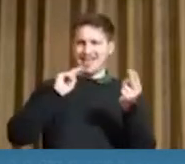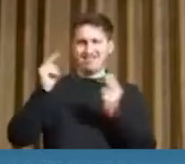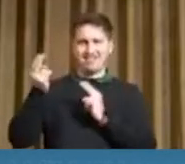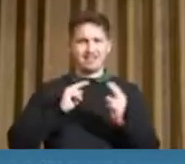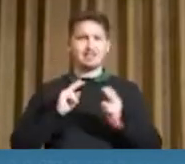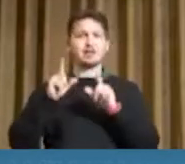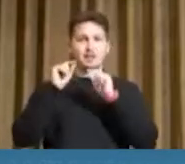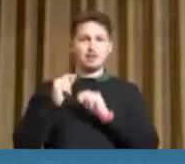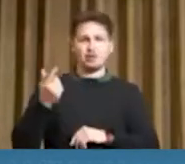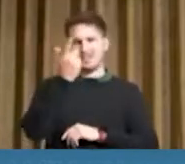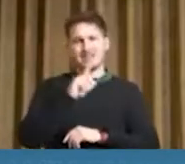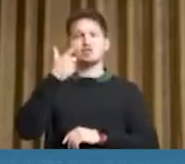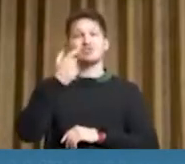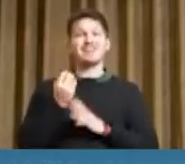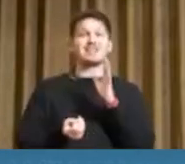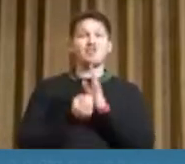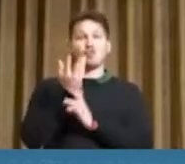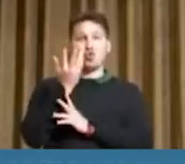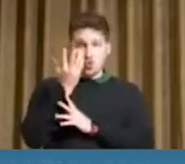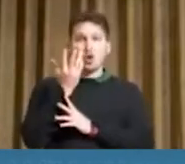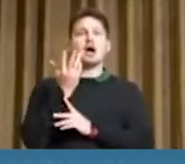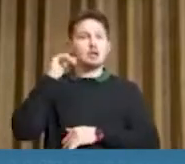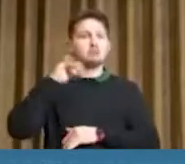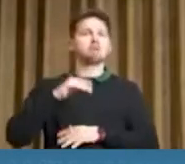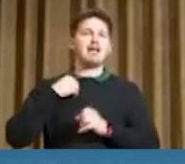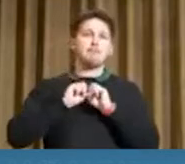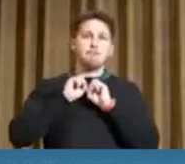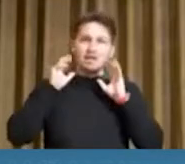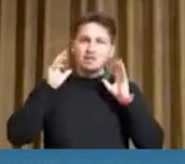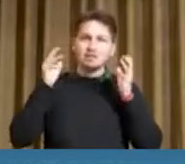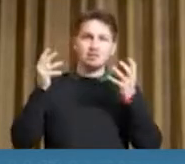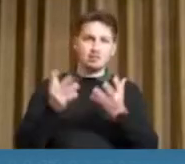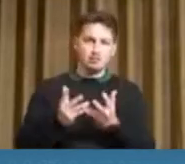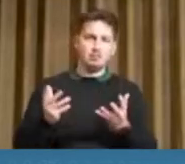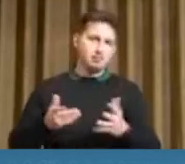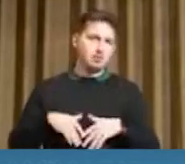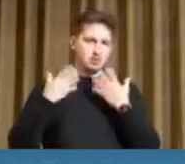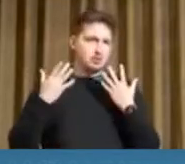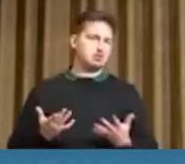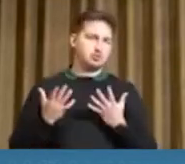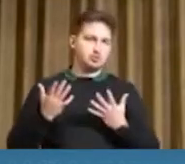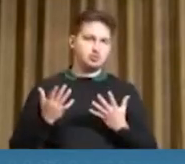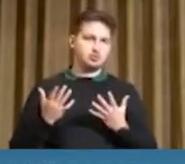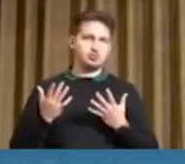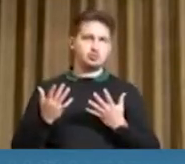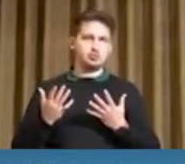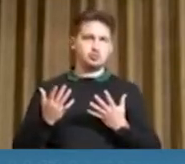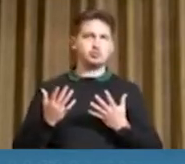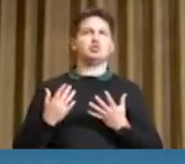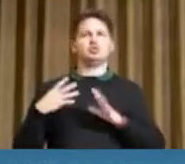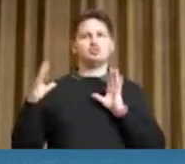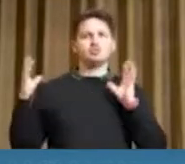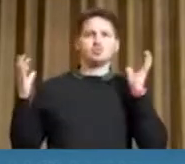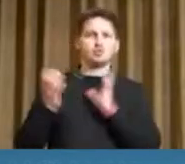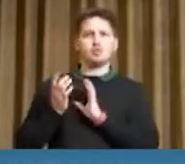Frühjahr 20 losging, haben wir uns relativ frühzeitig im Wissenschaftsrat der DGSP gemüßigt gesehen, natürlich